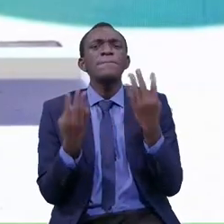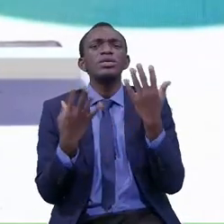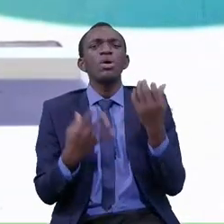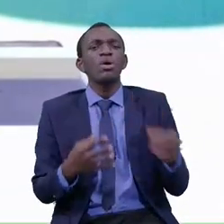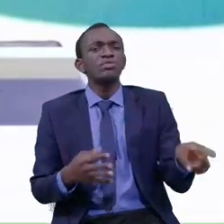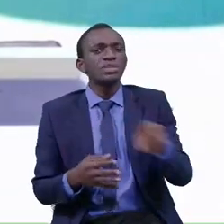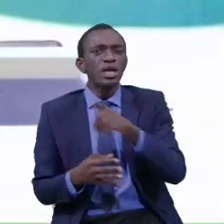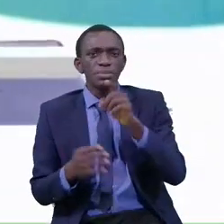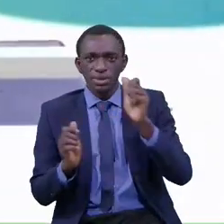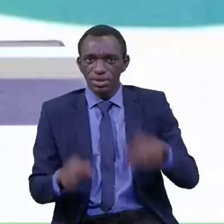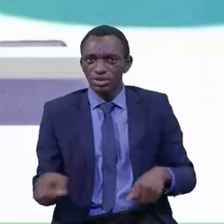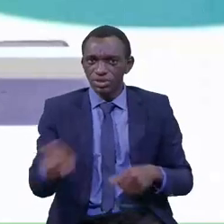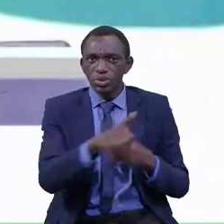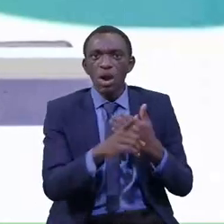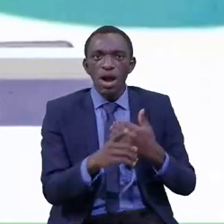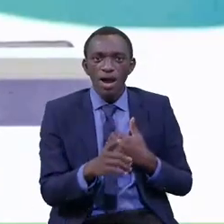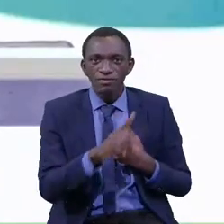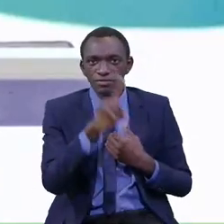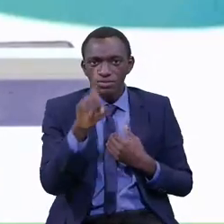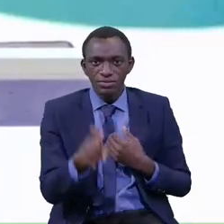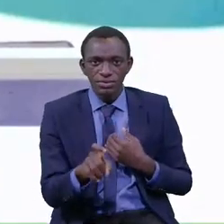avoir? Ça dépend